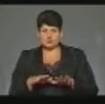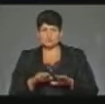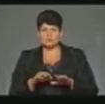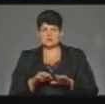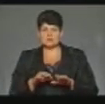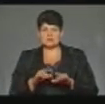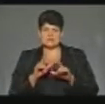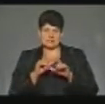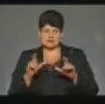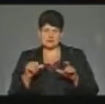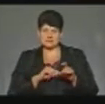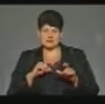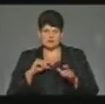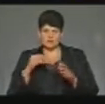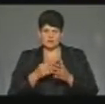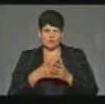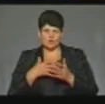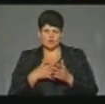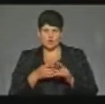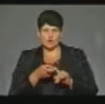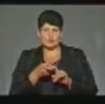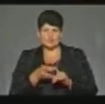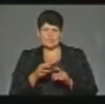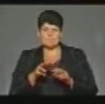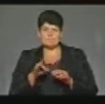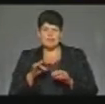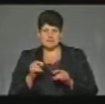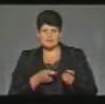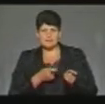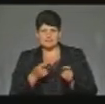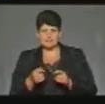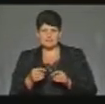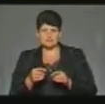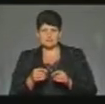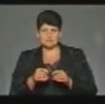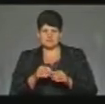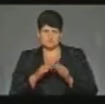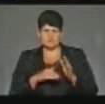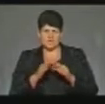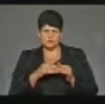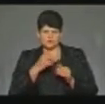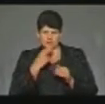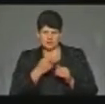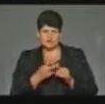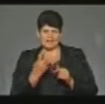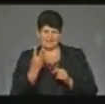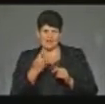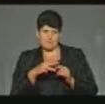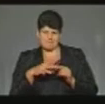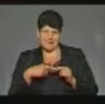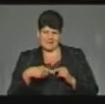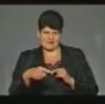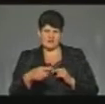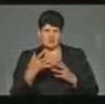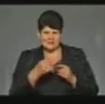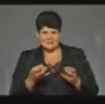саме дорожче зараз контактна мережа тягне, тому що ми її вже перенесли практично, якщо ви бачите, десь на 2 метри, і, можливо,